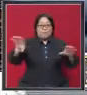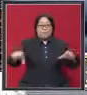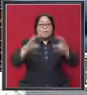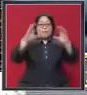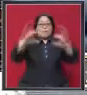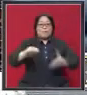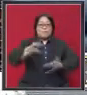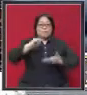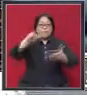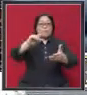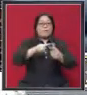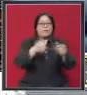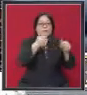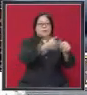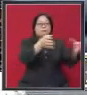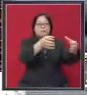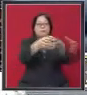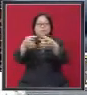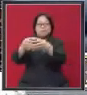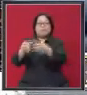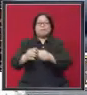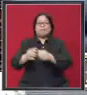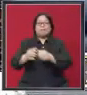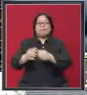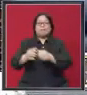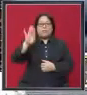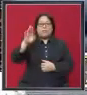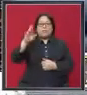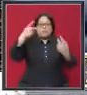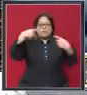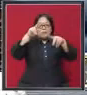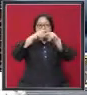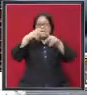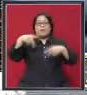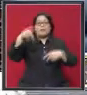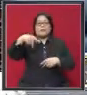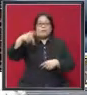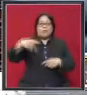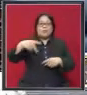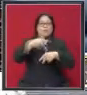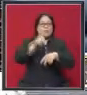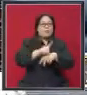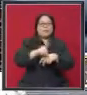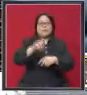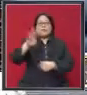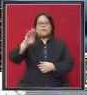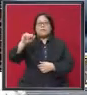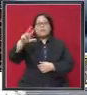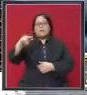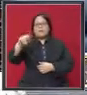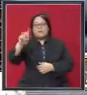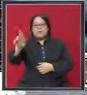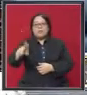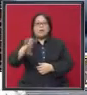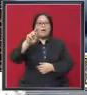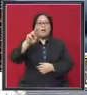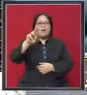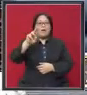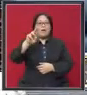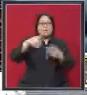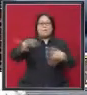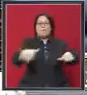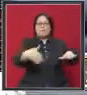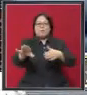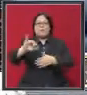secara pukal atau bersasar. Yang Berhormat Pekan, Pontian, Port Dickson, Bangkan Datuk, Arau, Kota Melaka, Pasir Gudang,